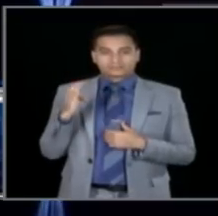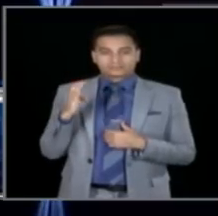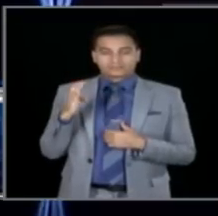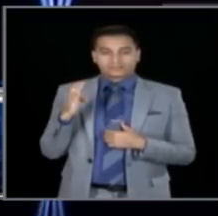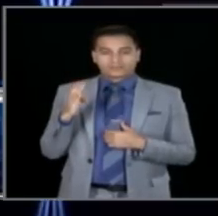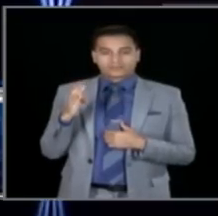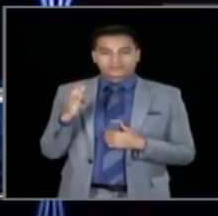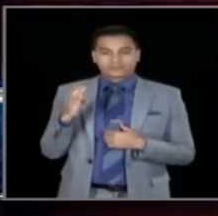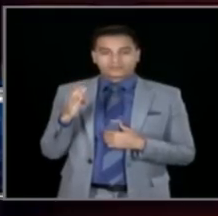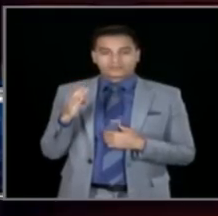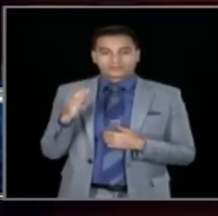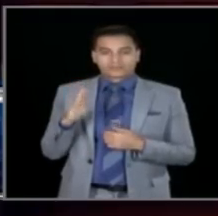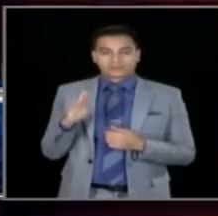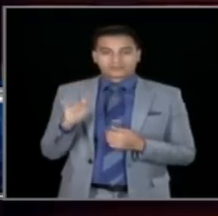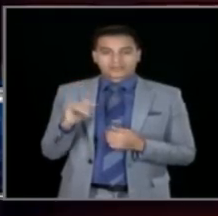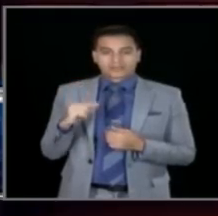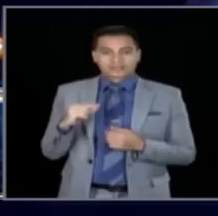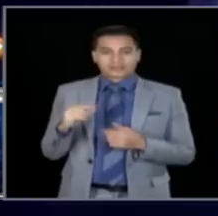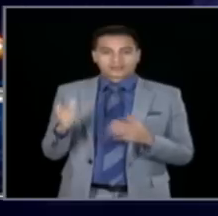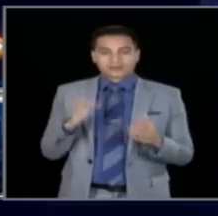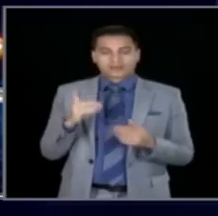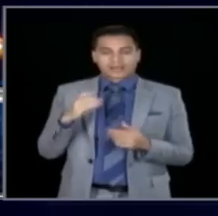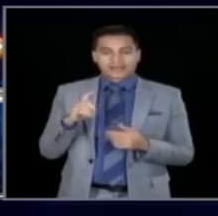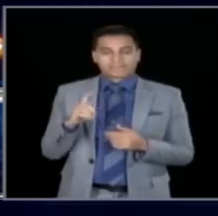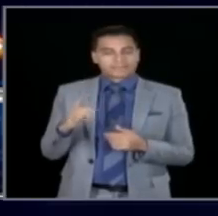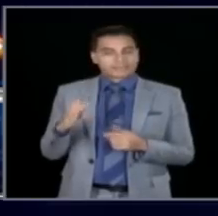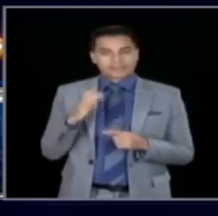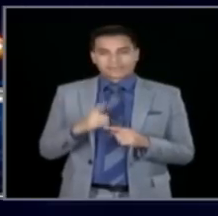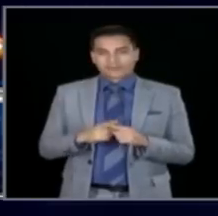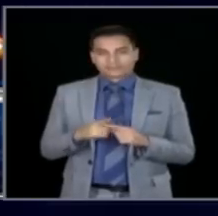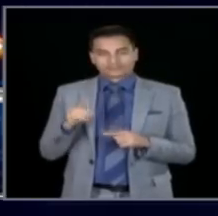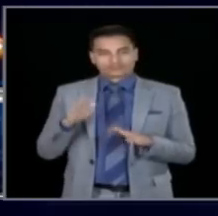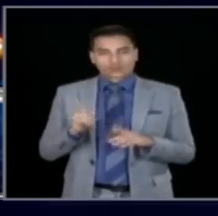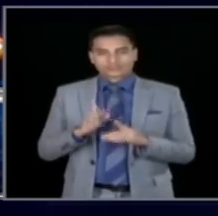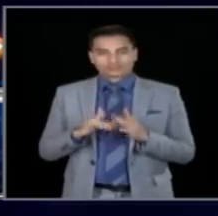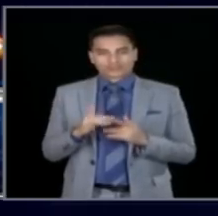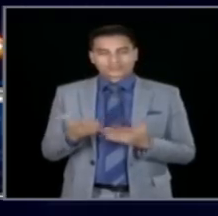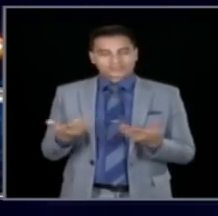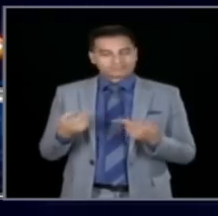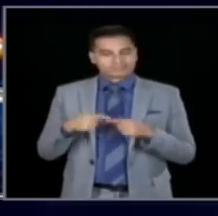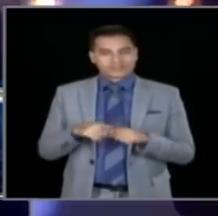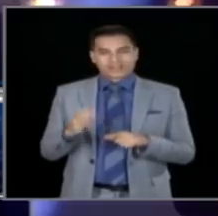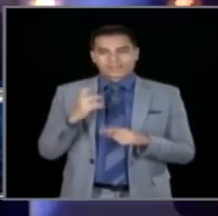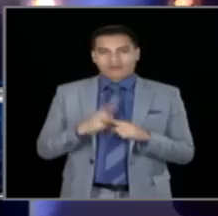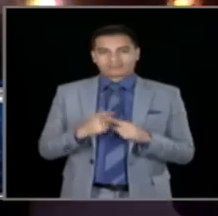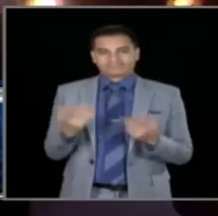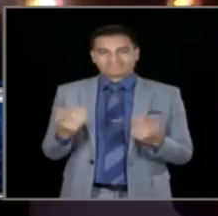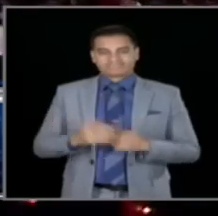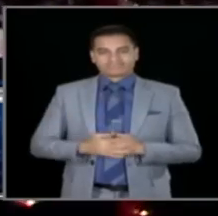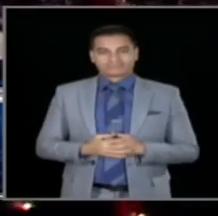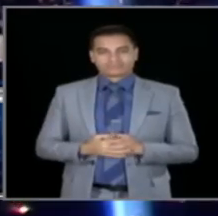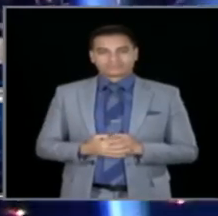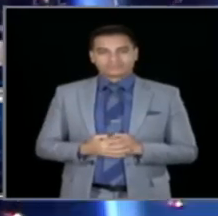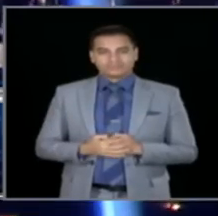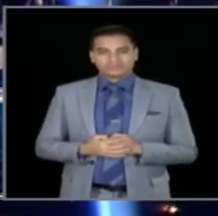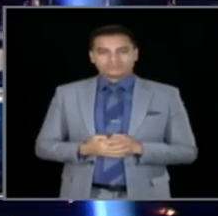أحمد محمود إجابتك. سيد رجب؟ مش سيد رجب، ما كانش في المسلسل. إجابة خاطئة.